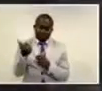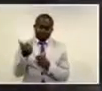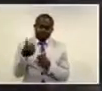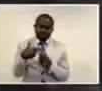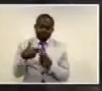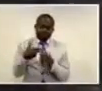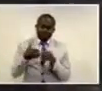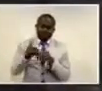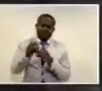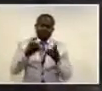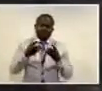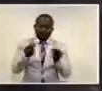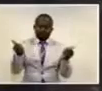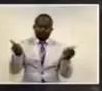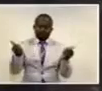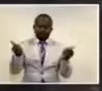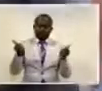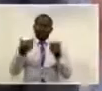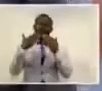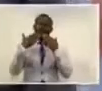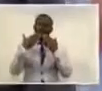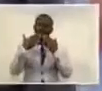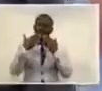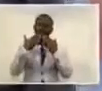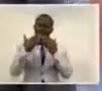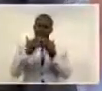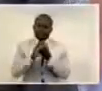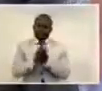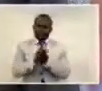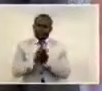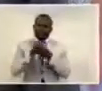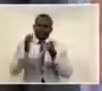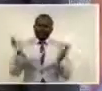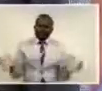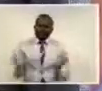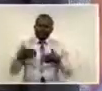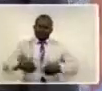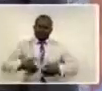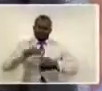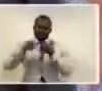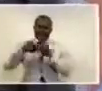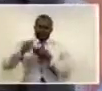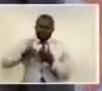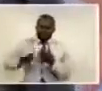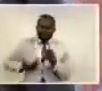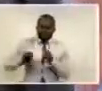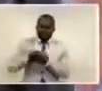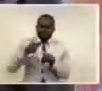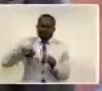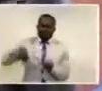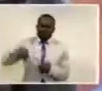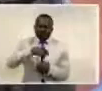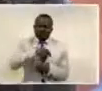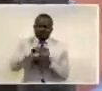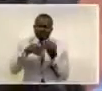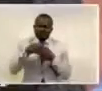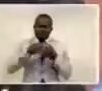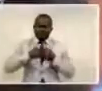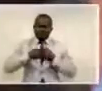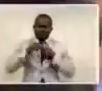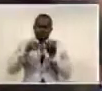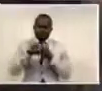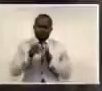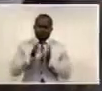turaza kugikemura icyo kibazo murakoze cyane ndangije nshishikariza urubyiruko n'abadamu bagenzi banjye n'abanyarwanda muri rusange